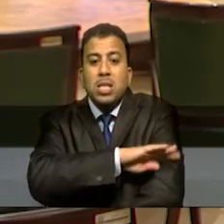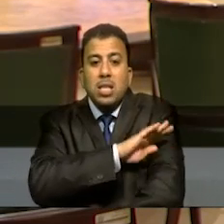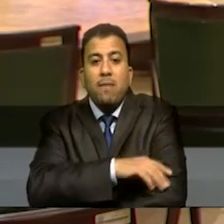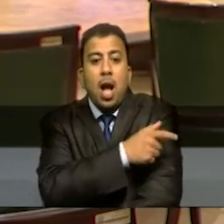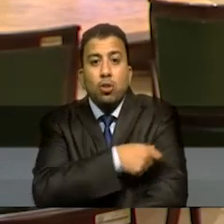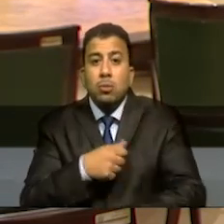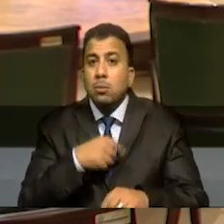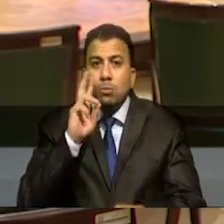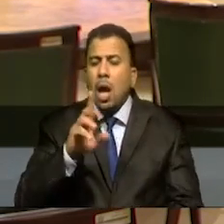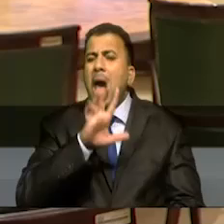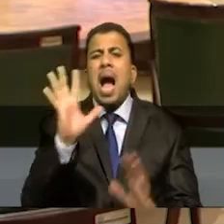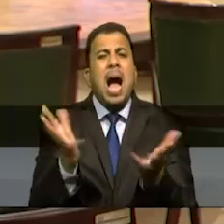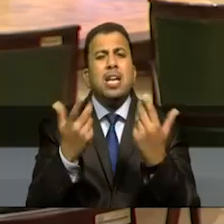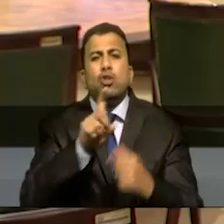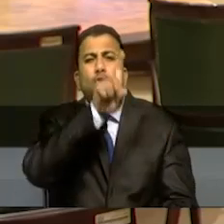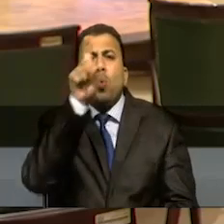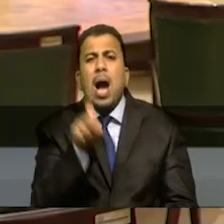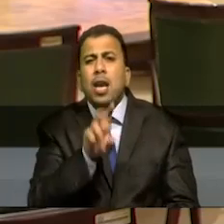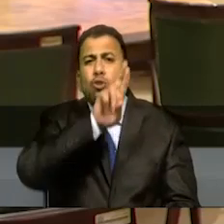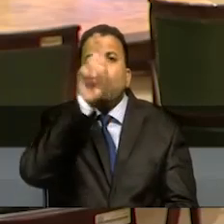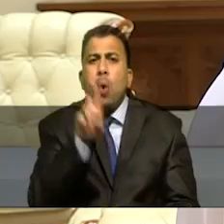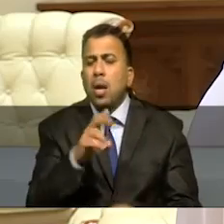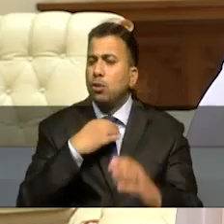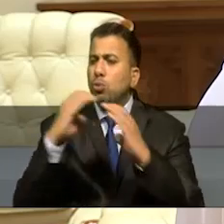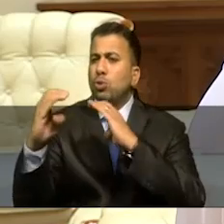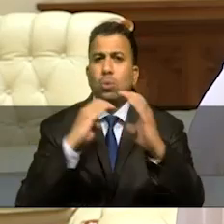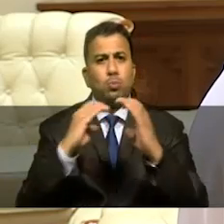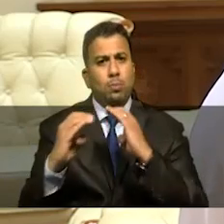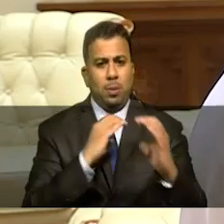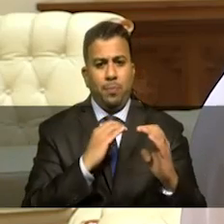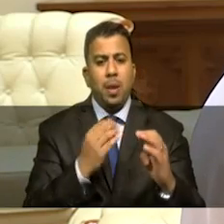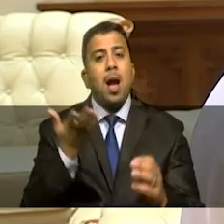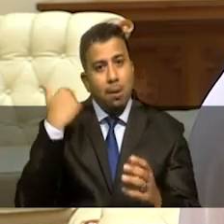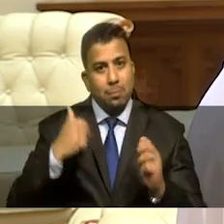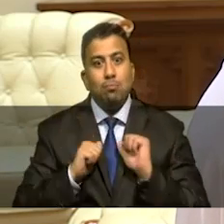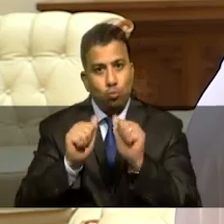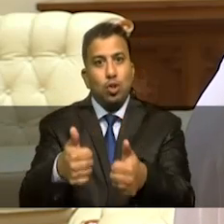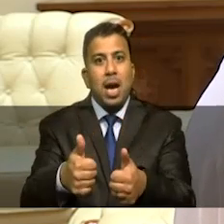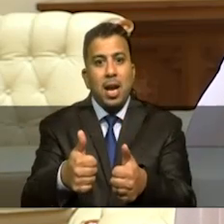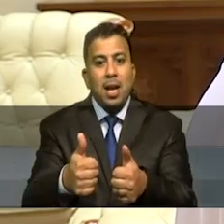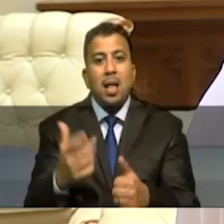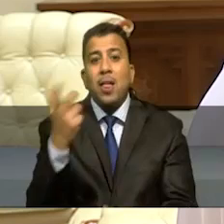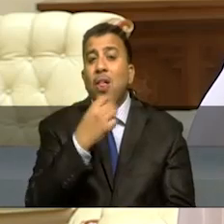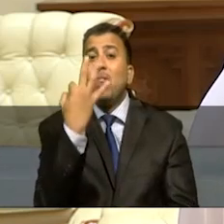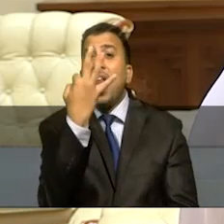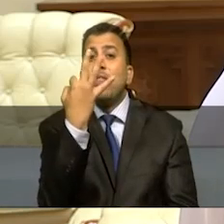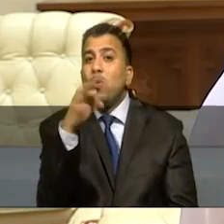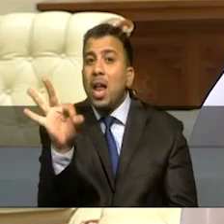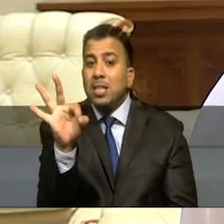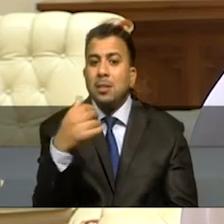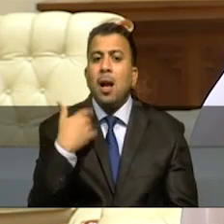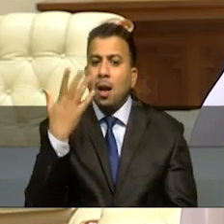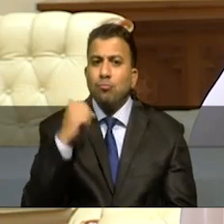الأعضاء للرد على أي استفسارات قد ترد من الجمهور. سبق أن شاركنا في المعرض رقم 33،